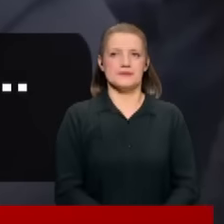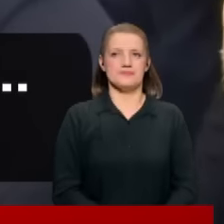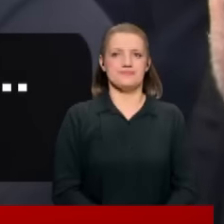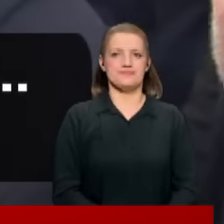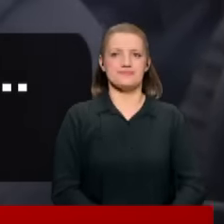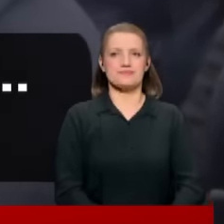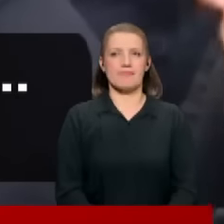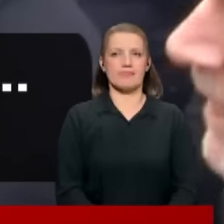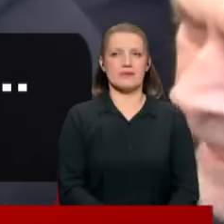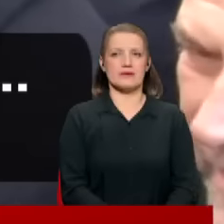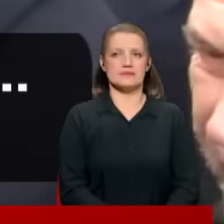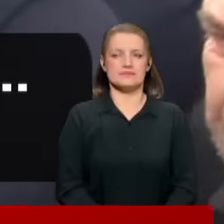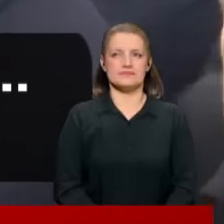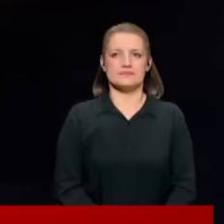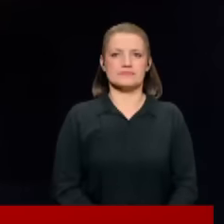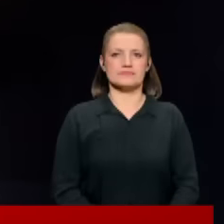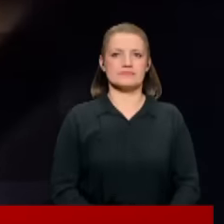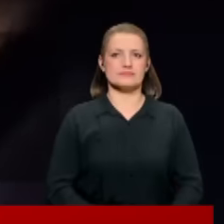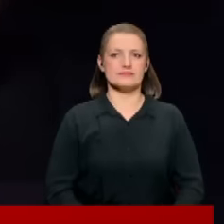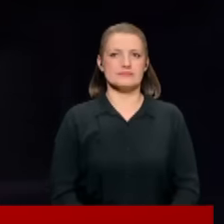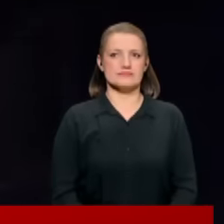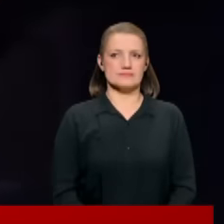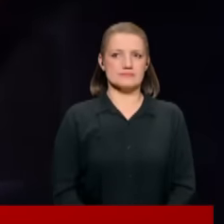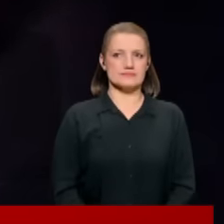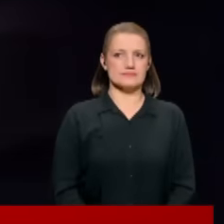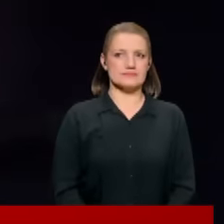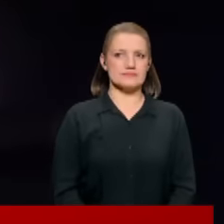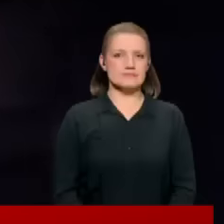olsaydı Büyükşehir Belediye Başkanı. Kazanacağız İstanbul'u değil mi?